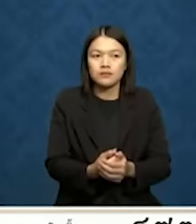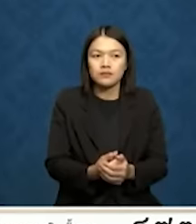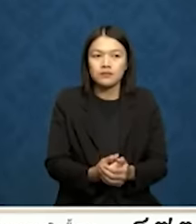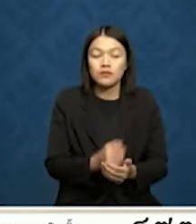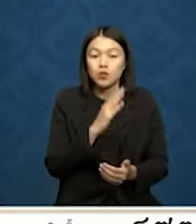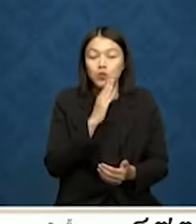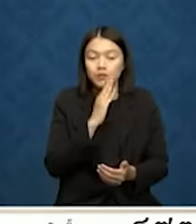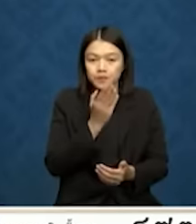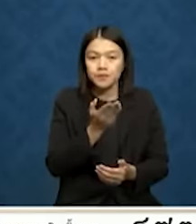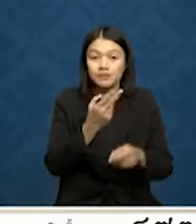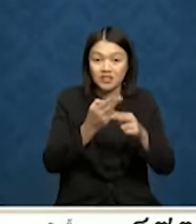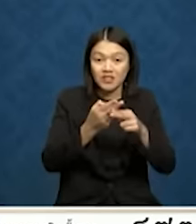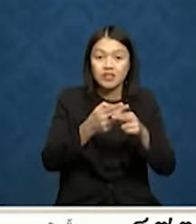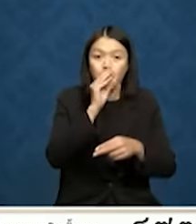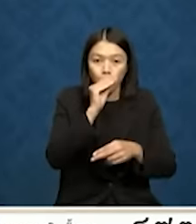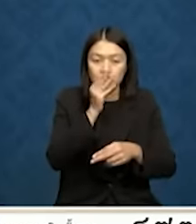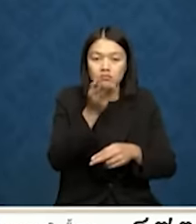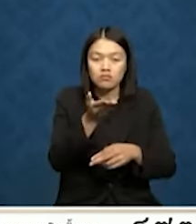ถ้าท่าน